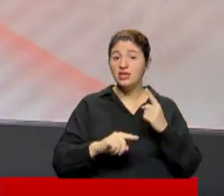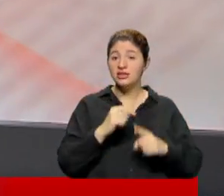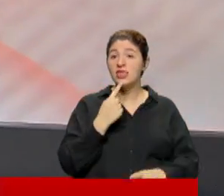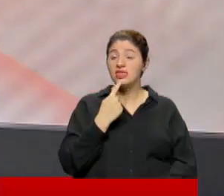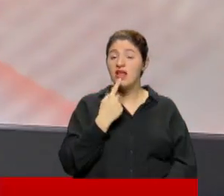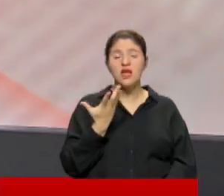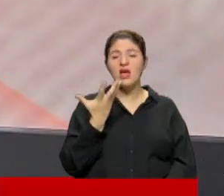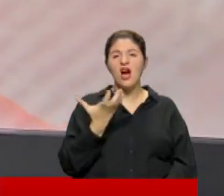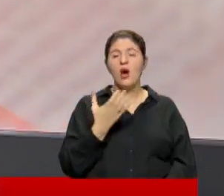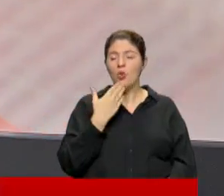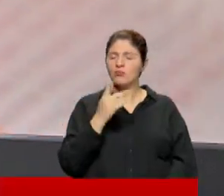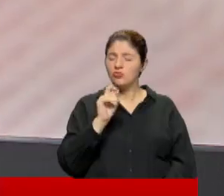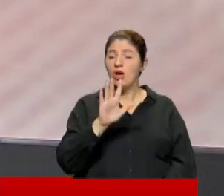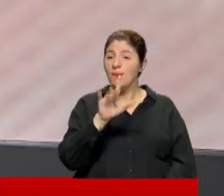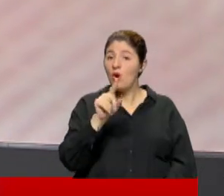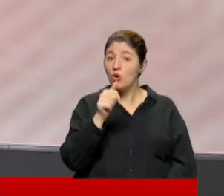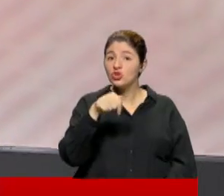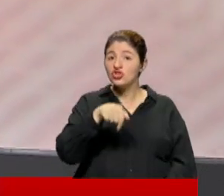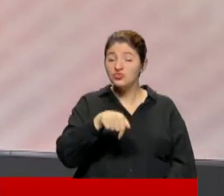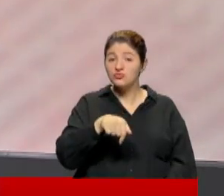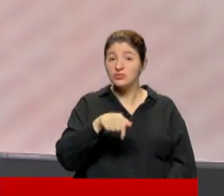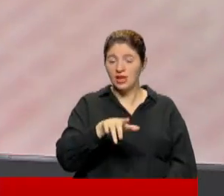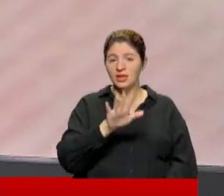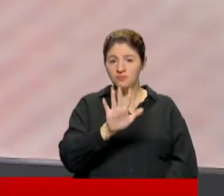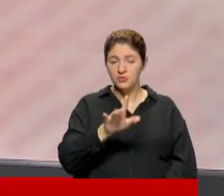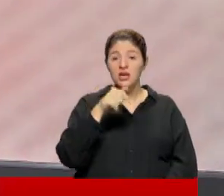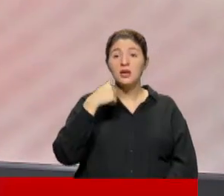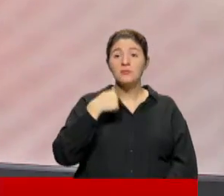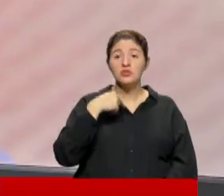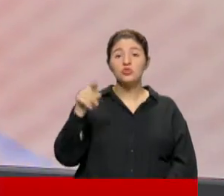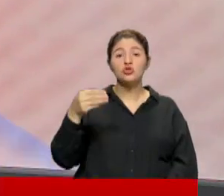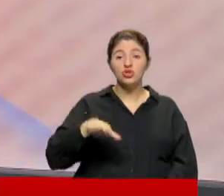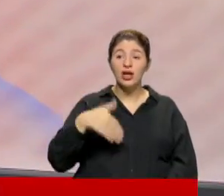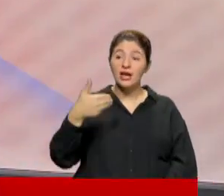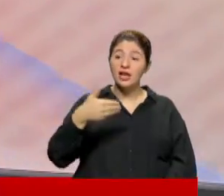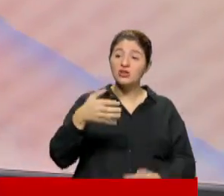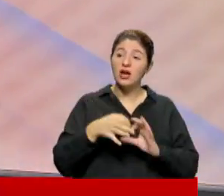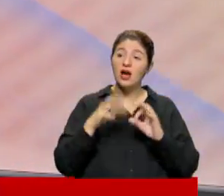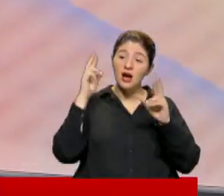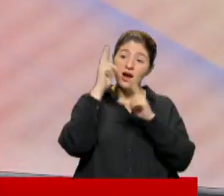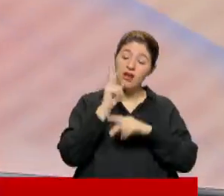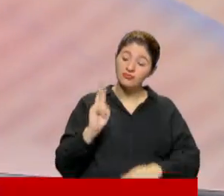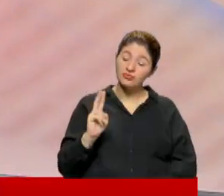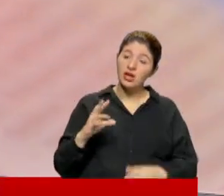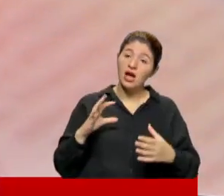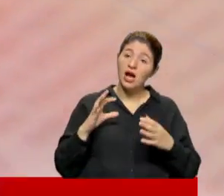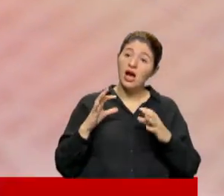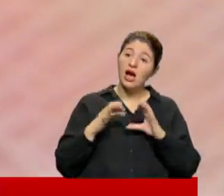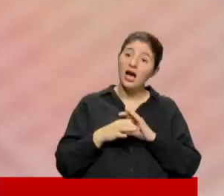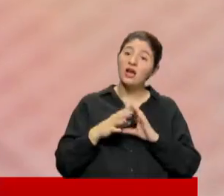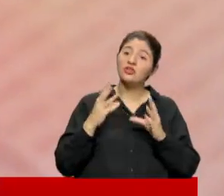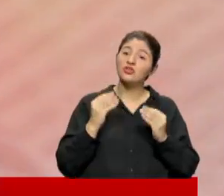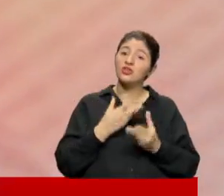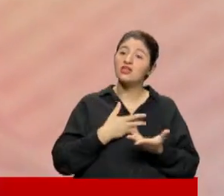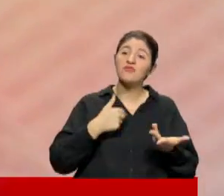dilini konuşacağız ama bugün Şimdi biz bu çocuğa gelecekle ilgili hayalleriyle ilgili